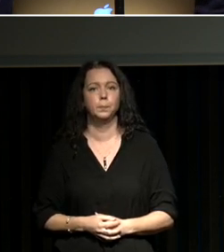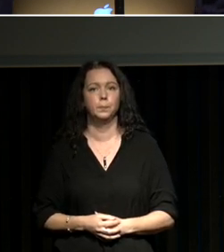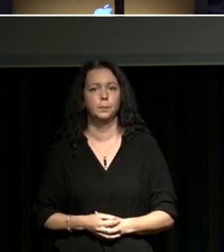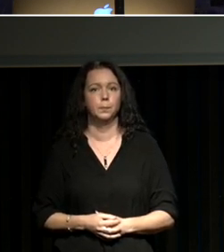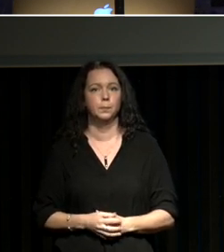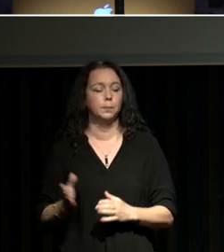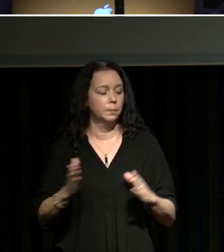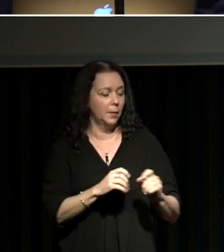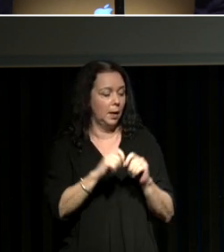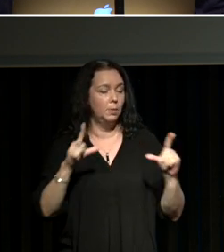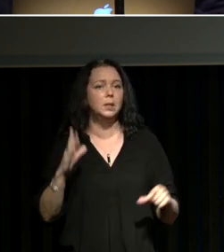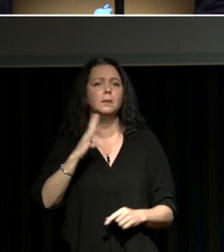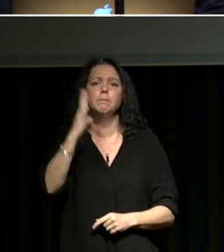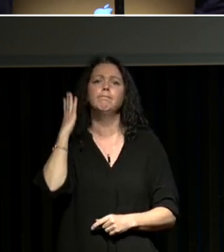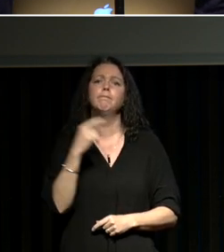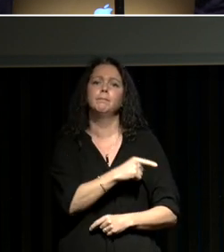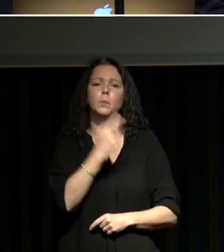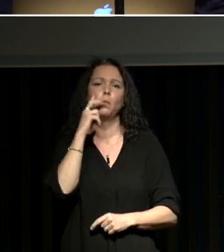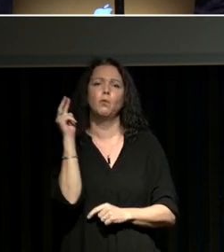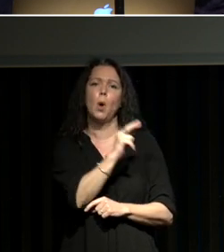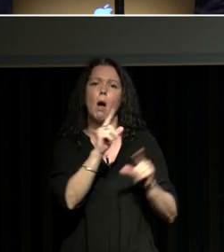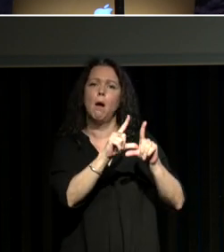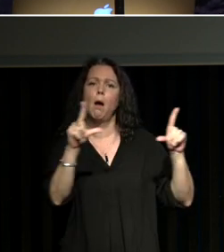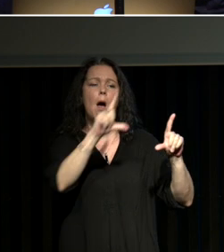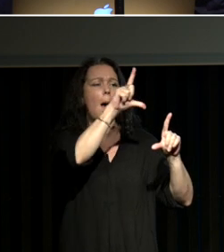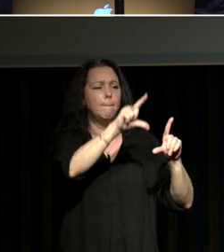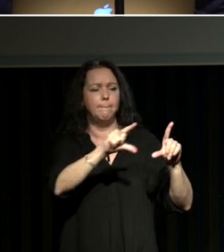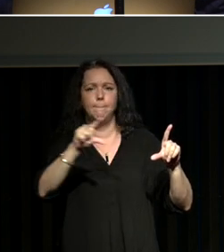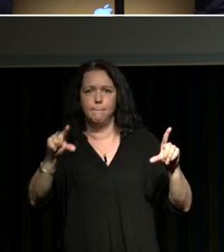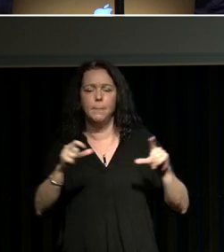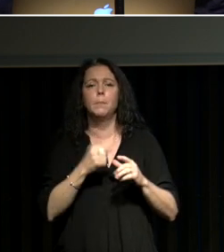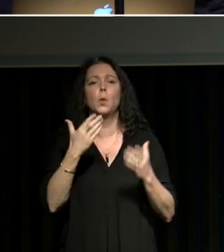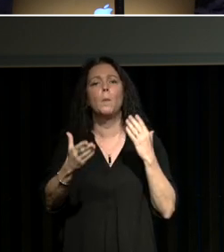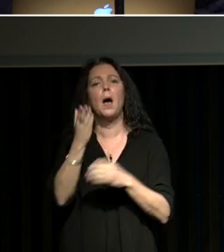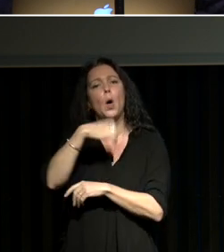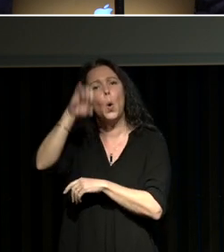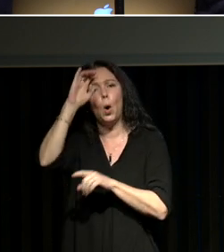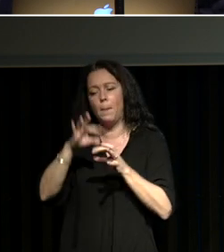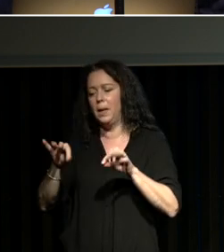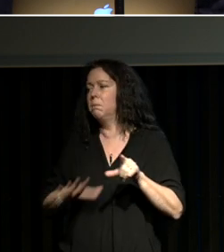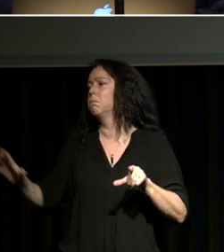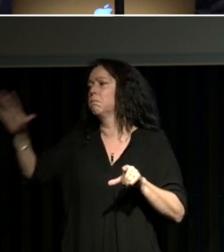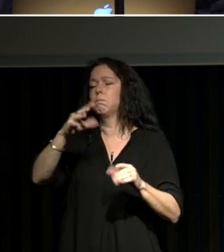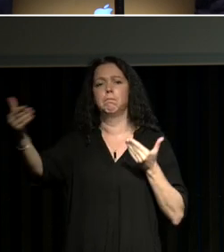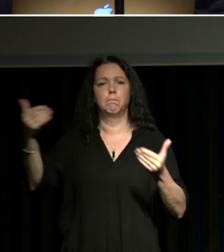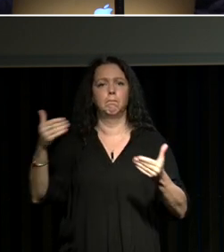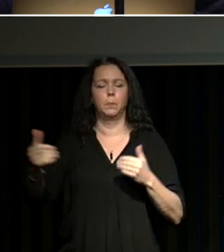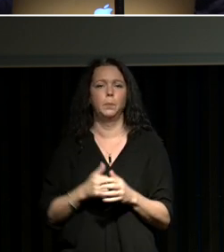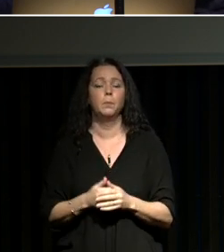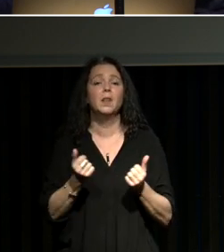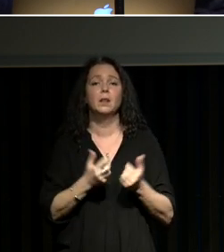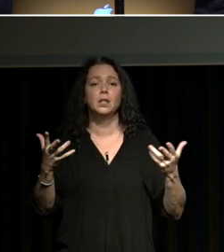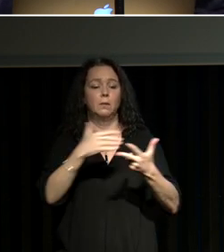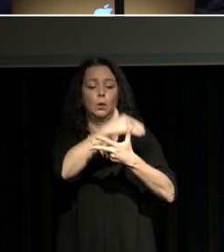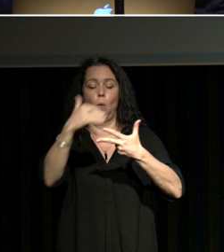Diapositive un peu ancienne, mais qui permet de nous situer par rapport à d'autres pays européens. Ce sont les chiffres qui mélangent les trois types de